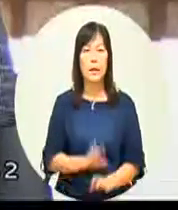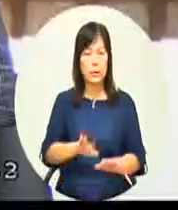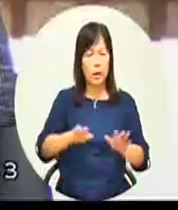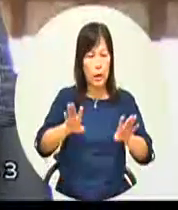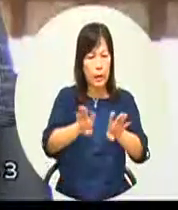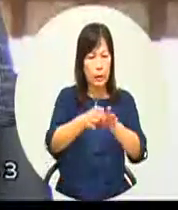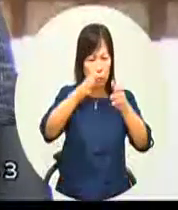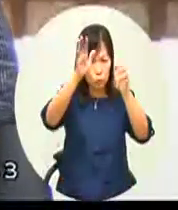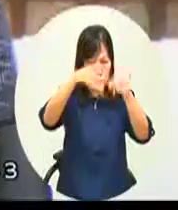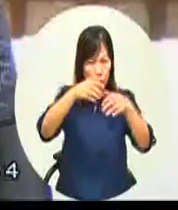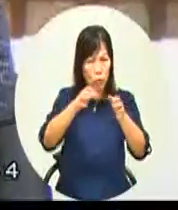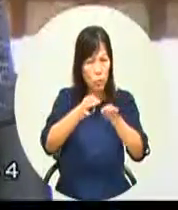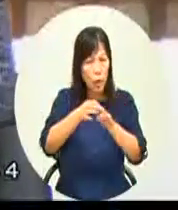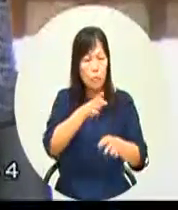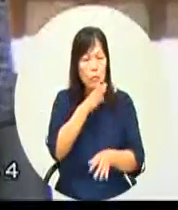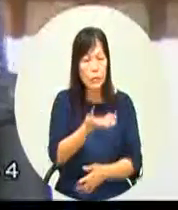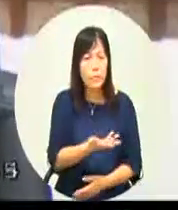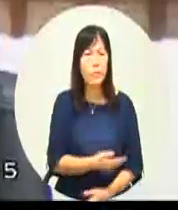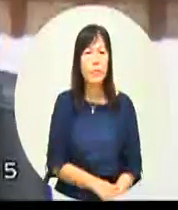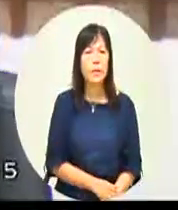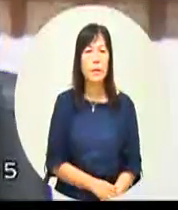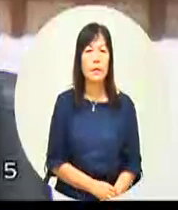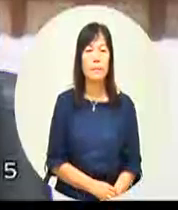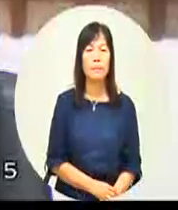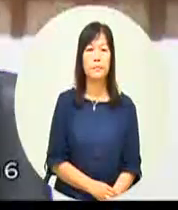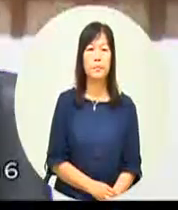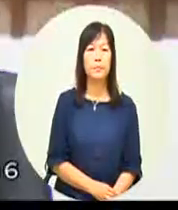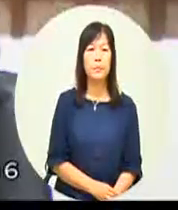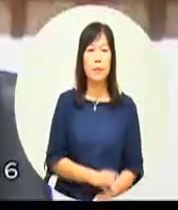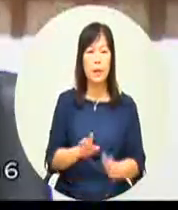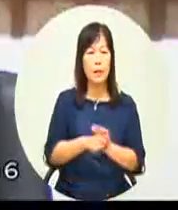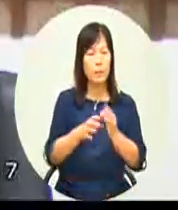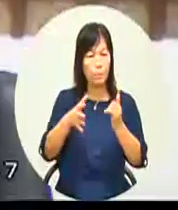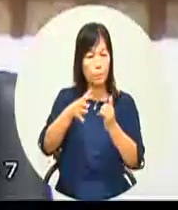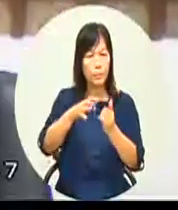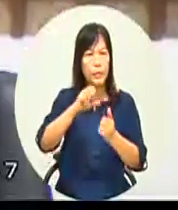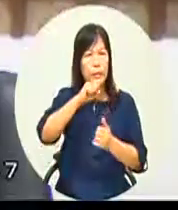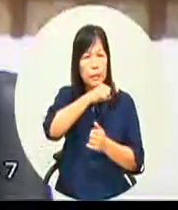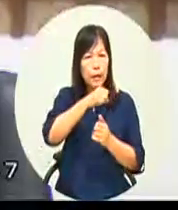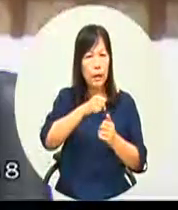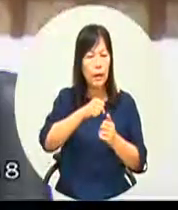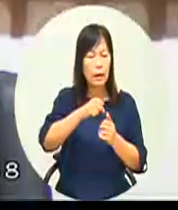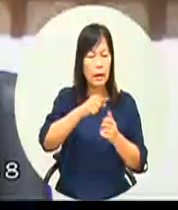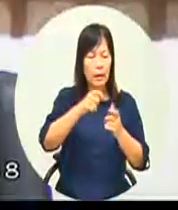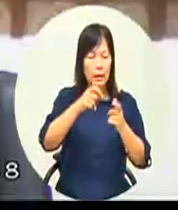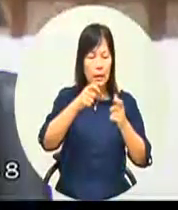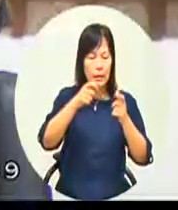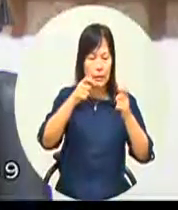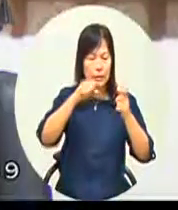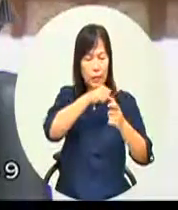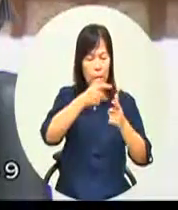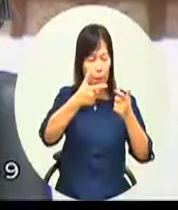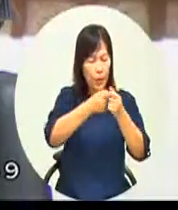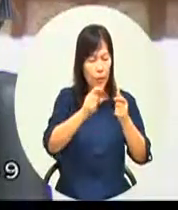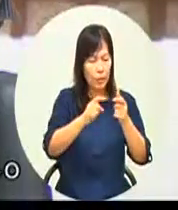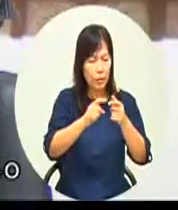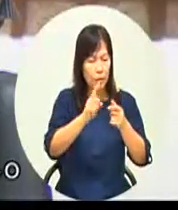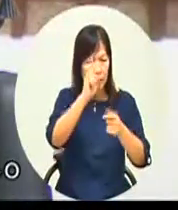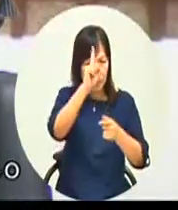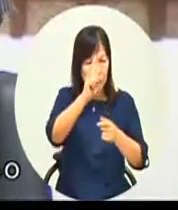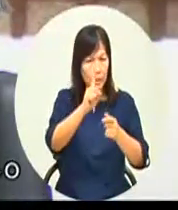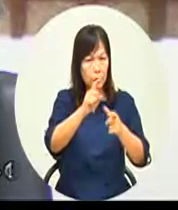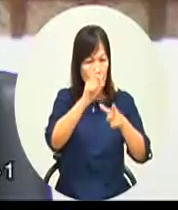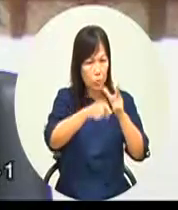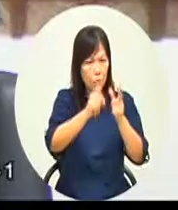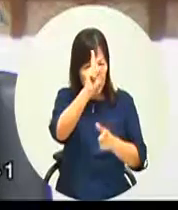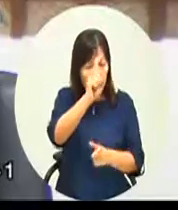商了吗？ 是 不是开始招商？ 是。 那现在招商，对，台湾高雄、台湾符合的有只有一家嘛？是不是？